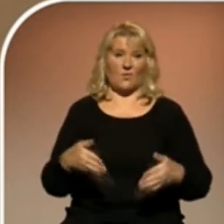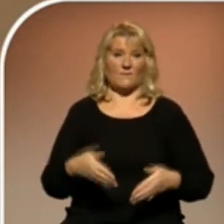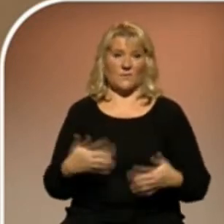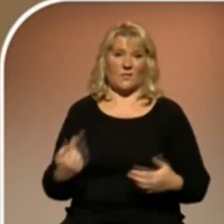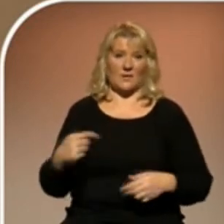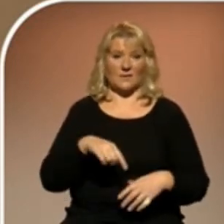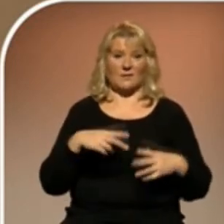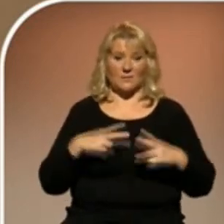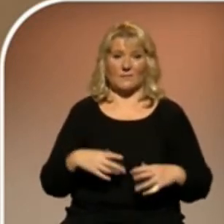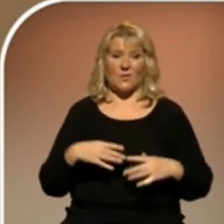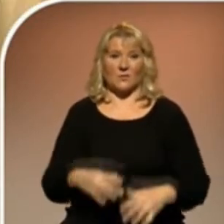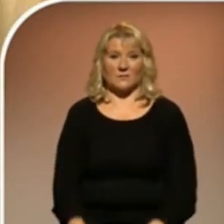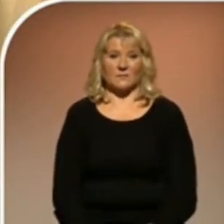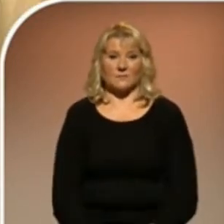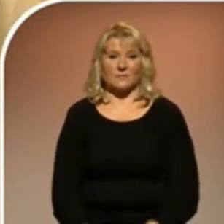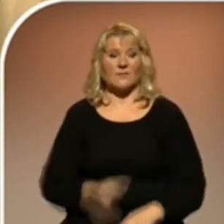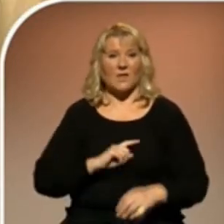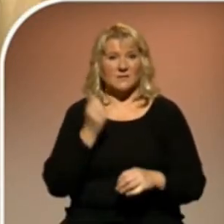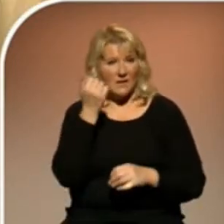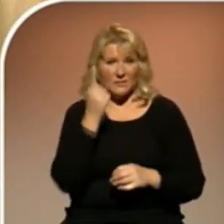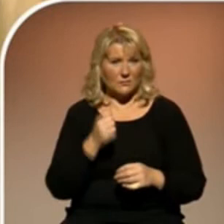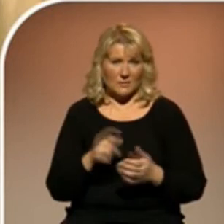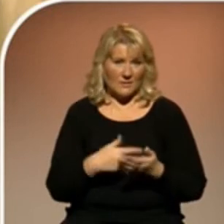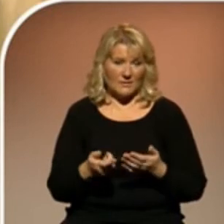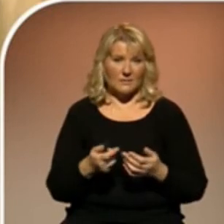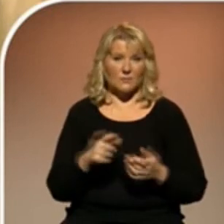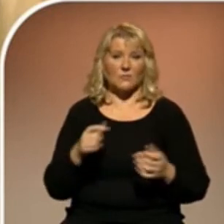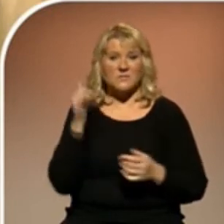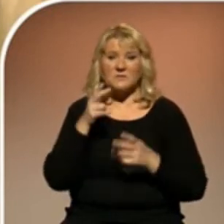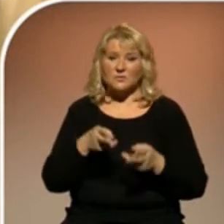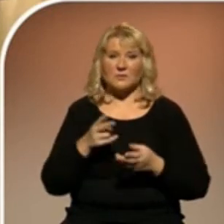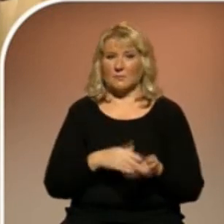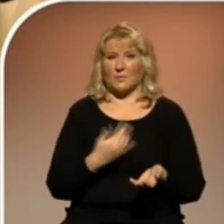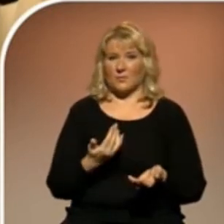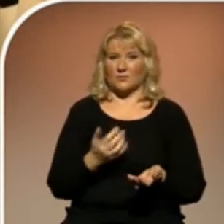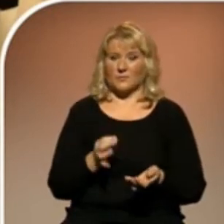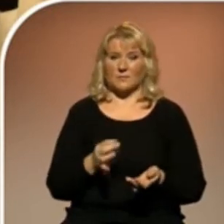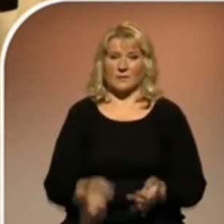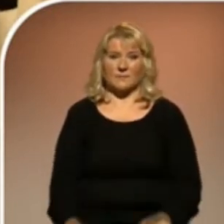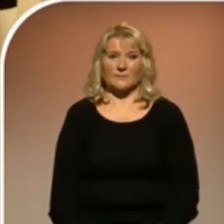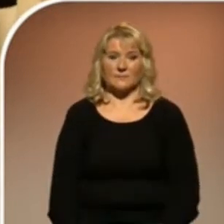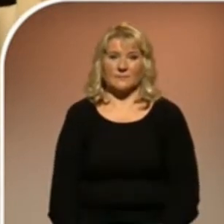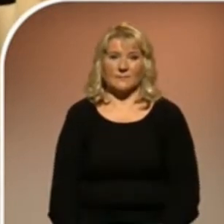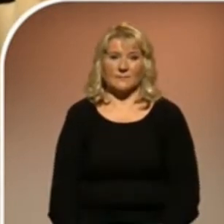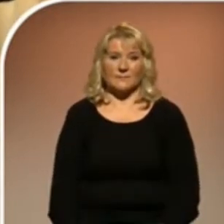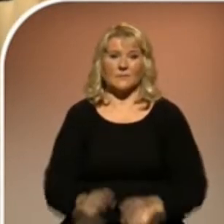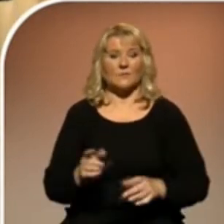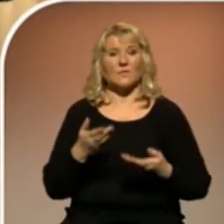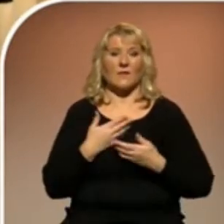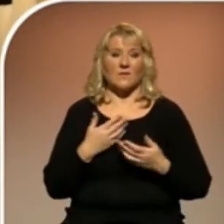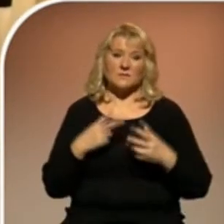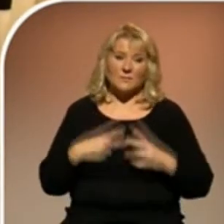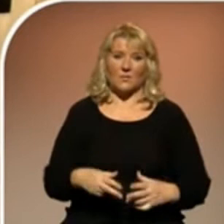moje dovolená. A nelitujete, co vám to dává, ta práce s těmi zvířaty? No, je to takový uspokojení.